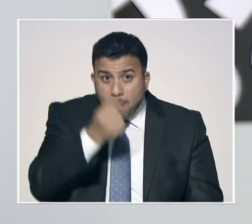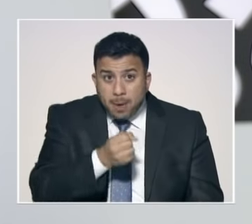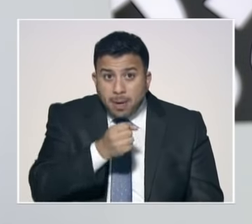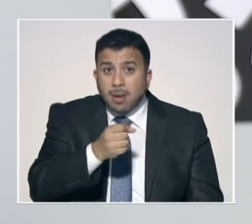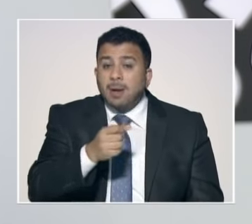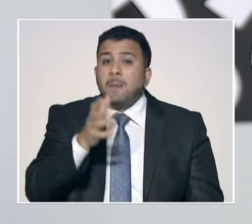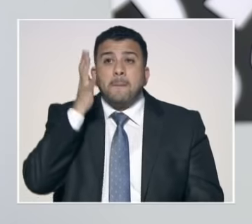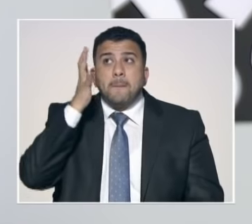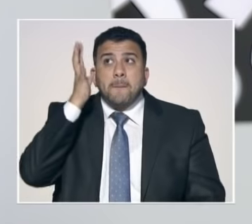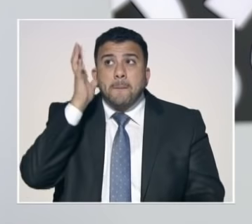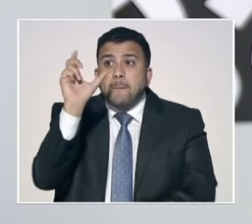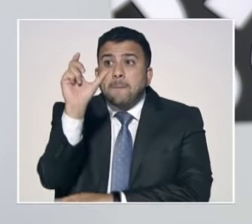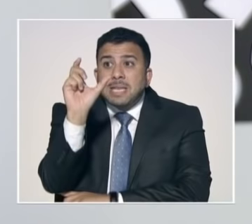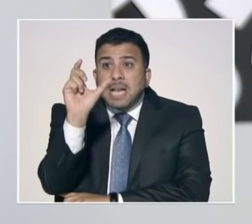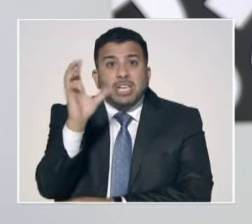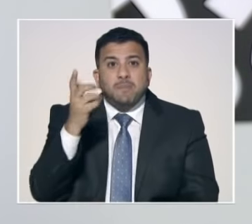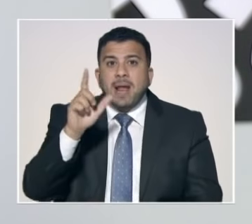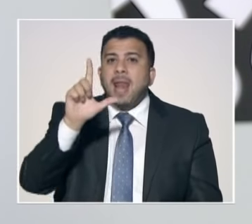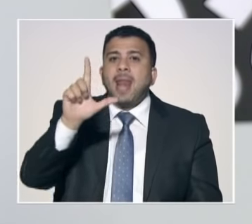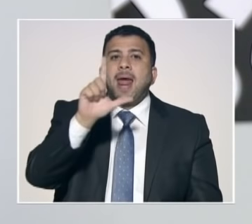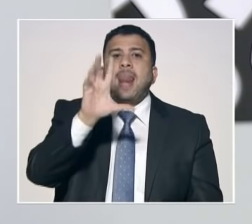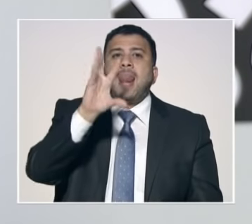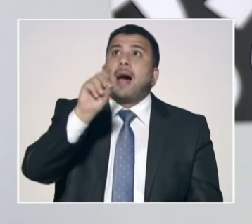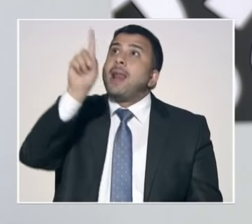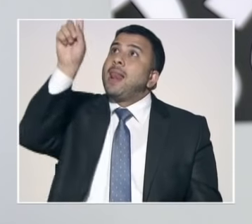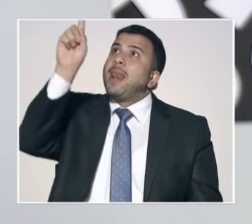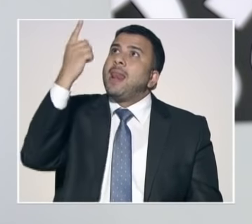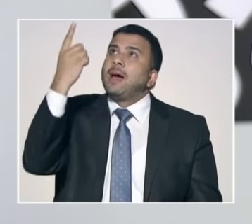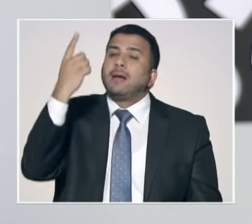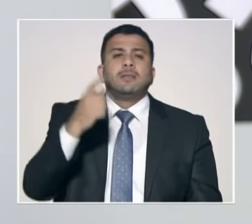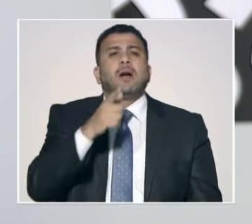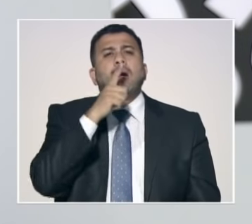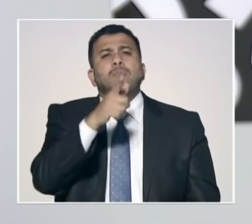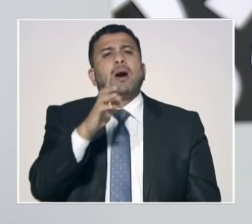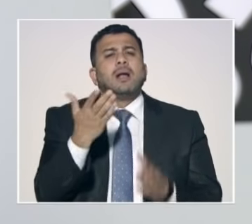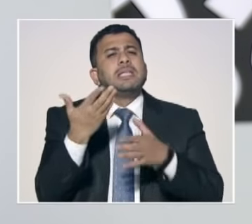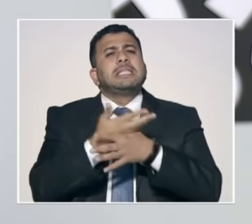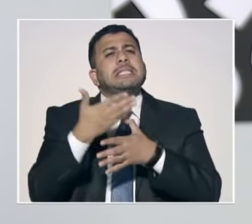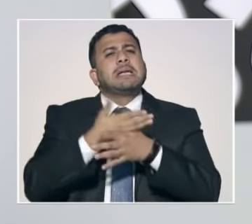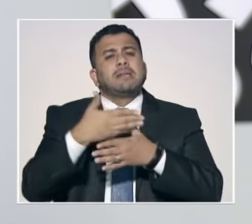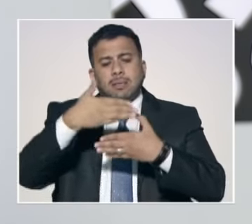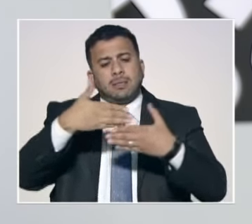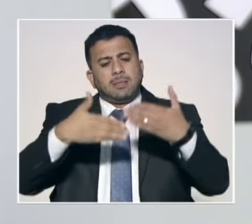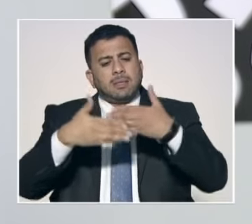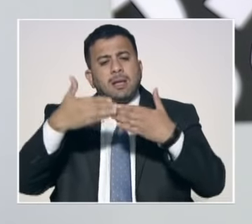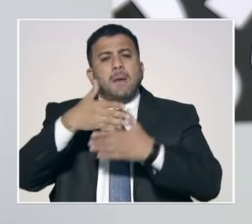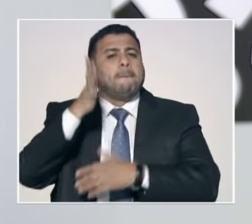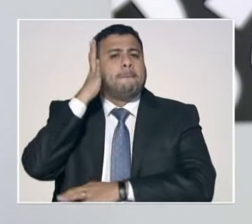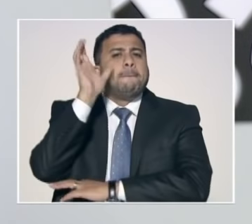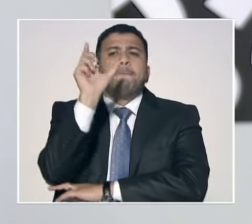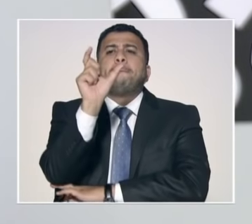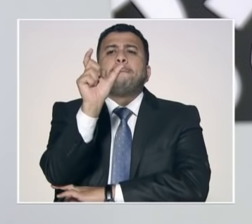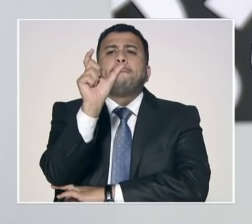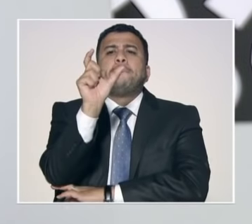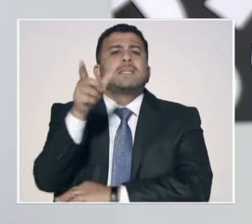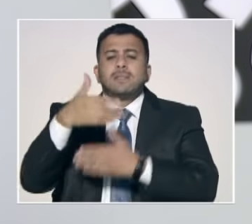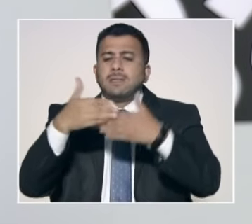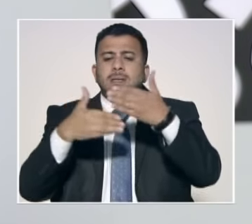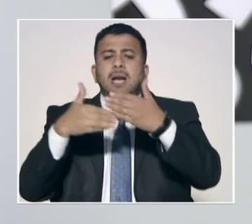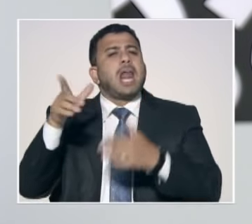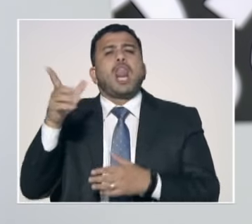لله، هذا الأمر الأول. الأمر الثاني لماذا بنيت المساجد؟ هل بنيت للنظر